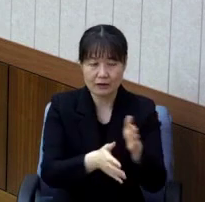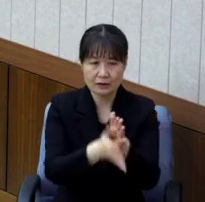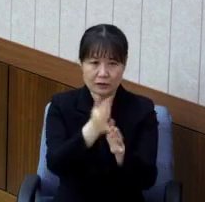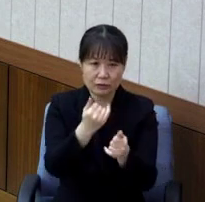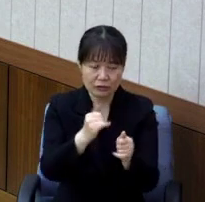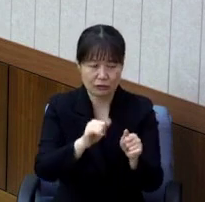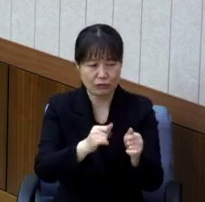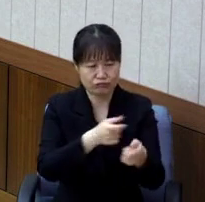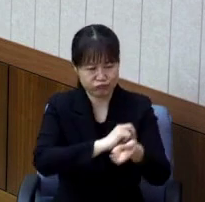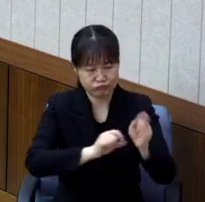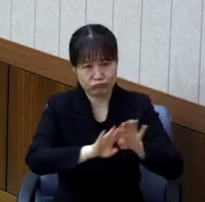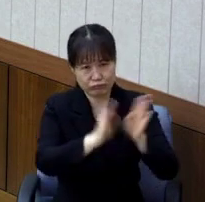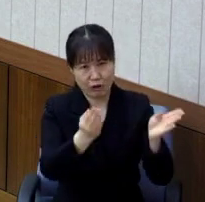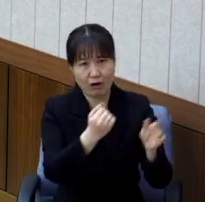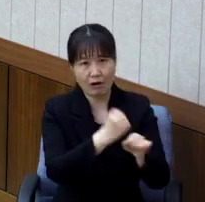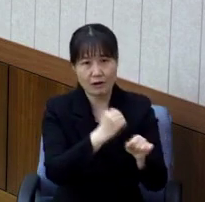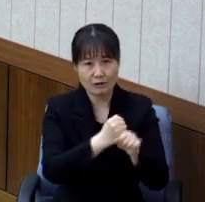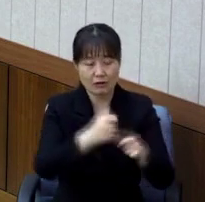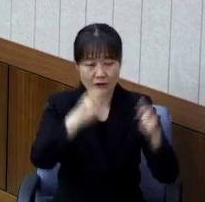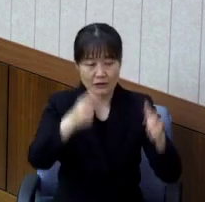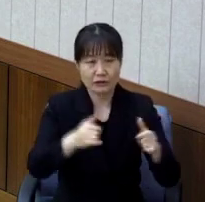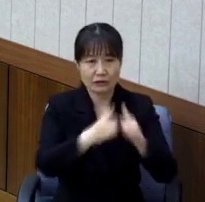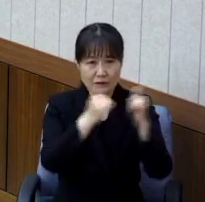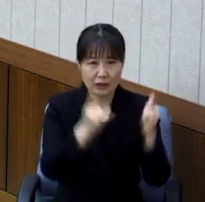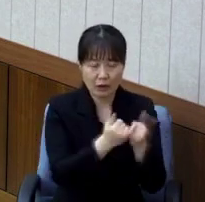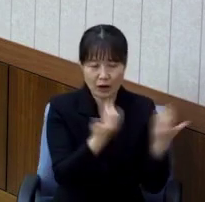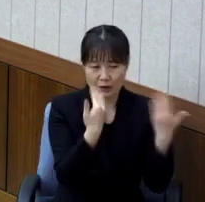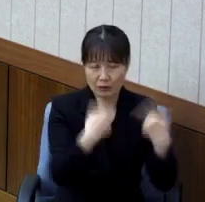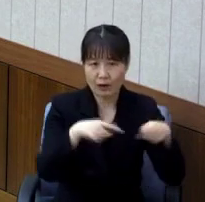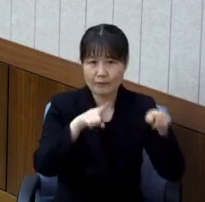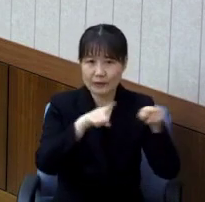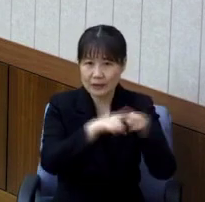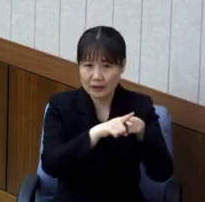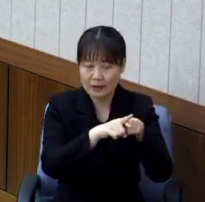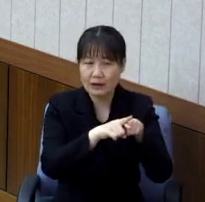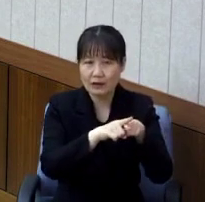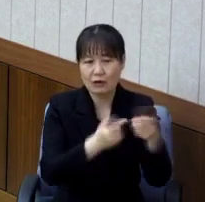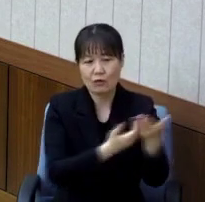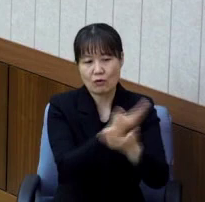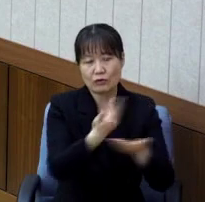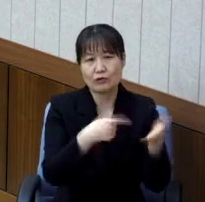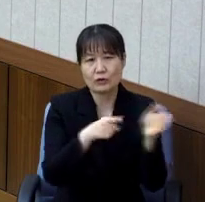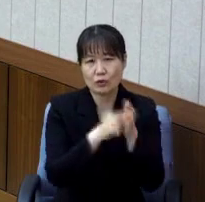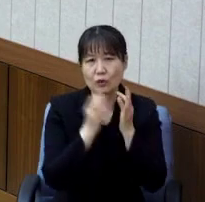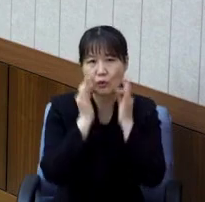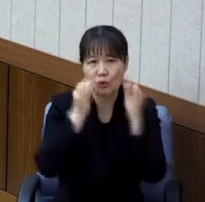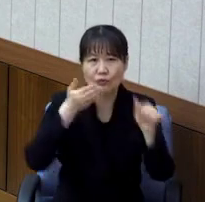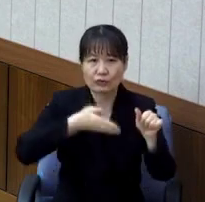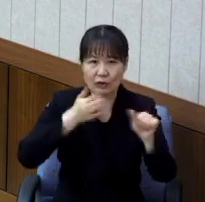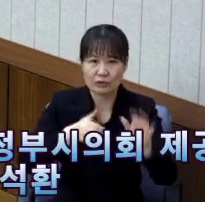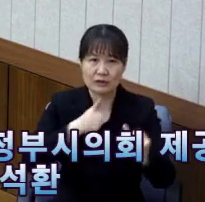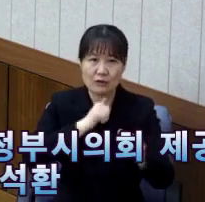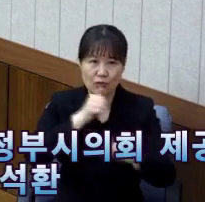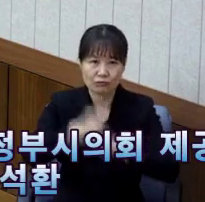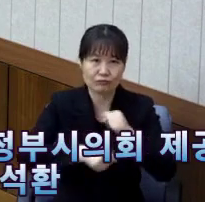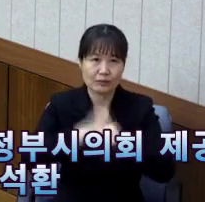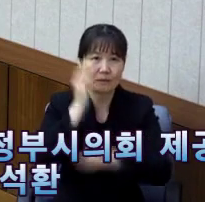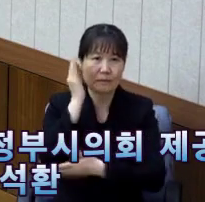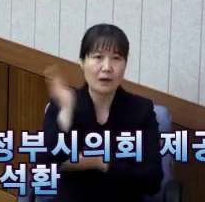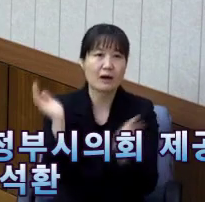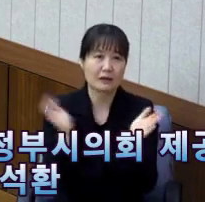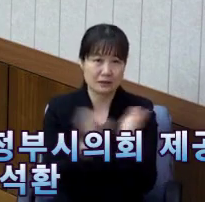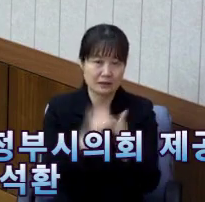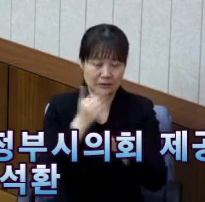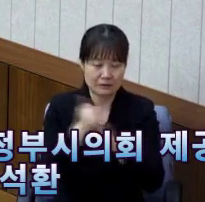적극 개방하여 지역 사회와 학교가 상상할 수 있게 협력해 주시길 촉구하며 이상 5분 자유 발언을 마치도록 하겠습니다